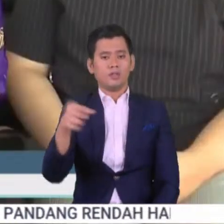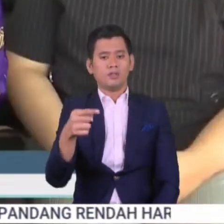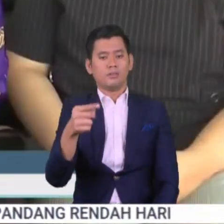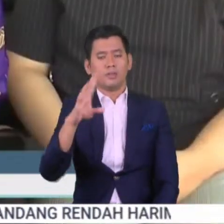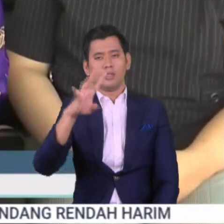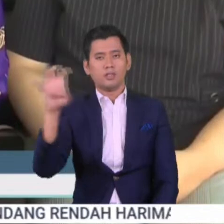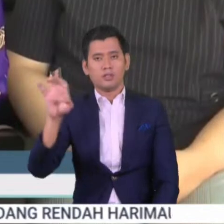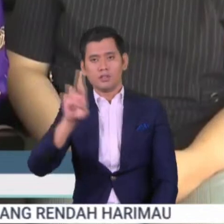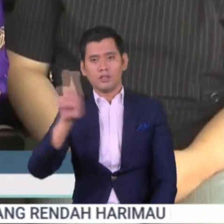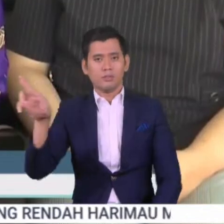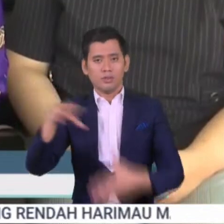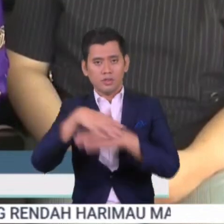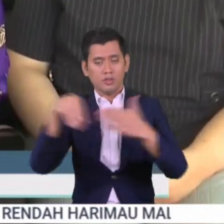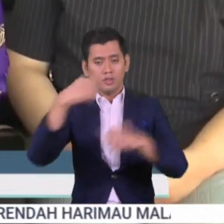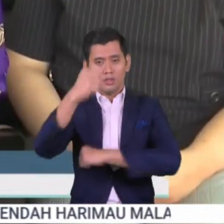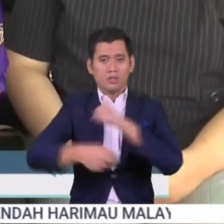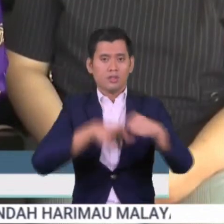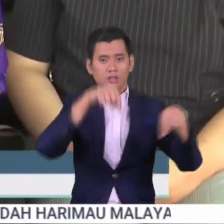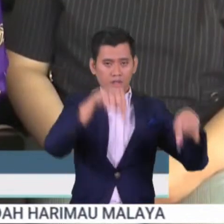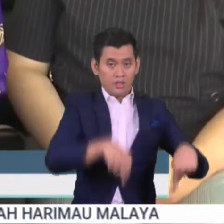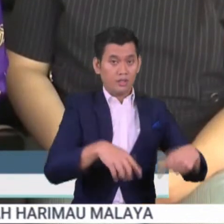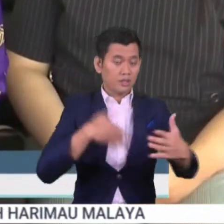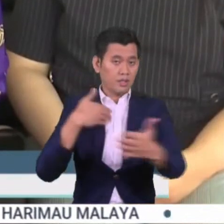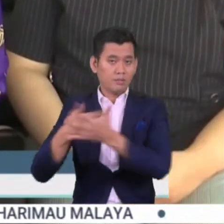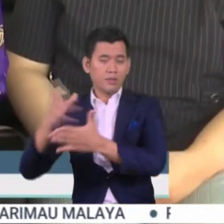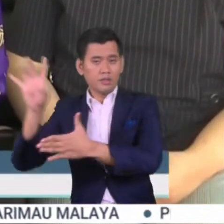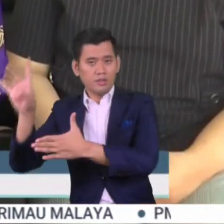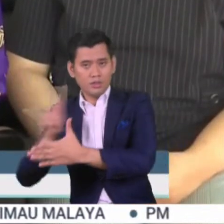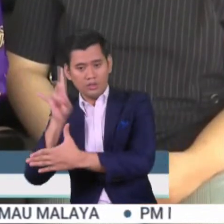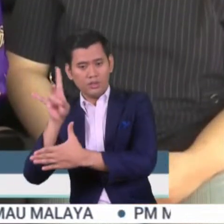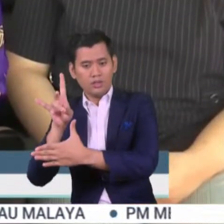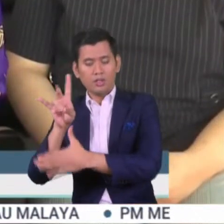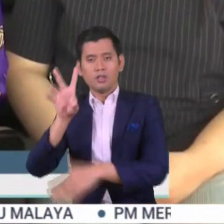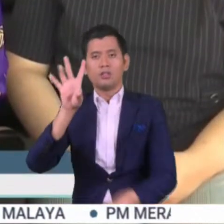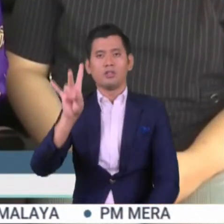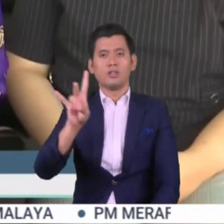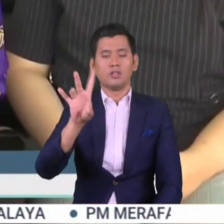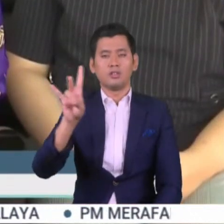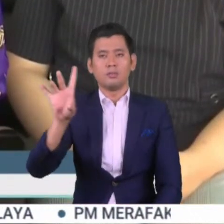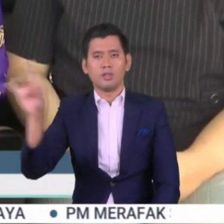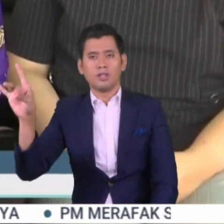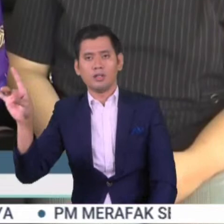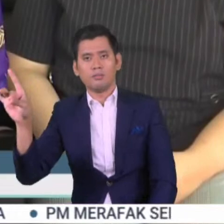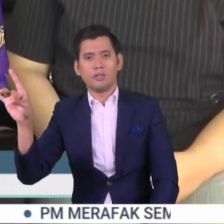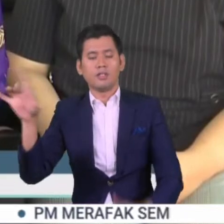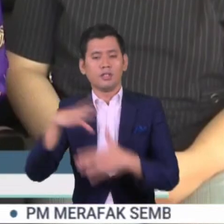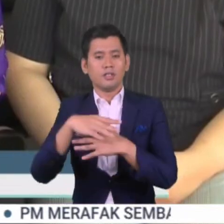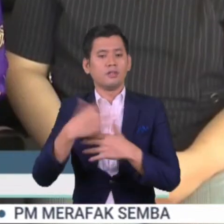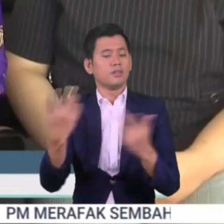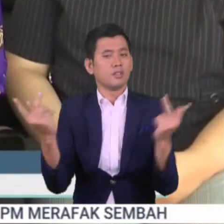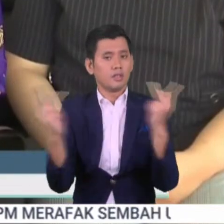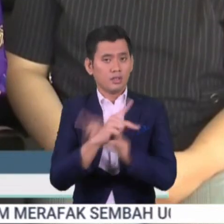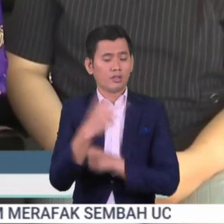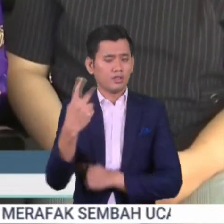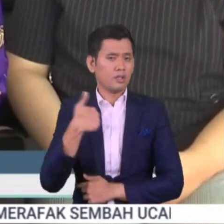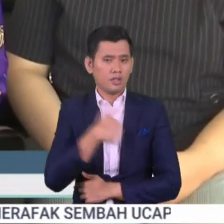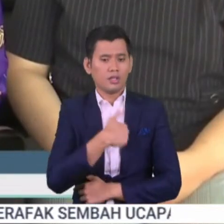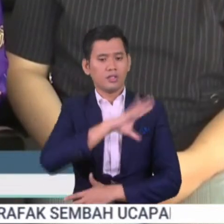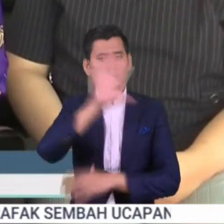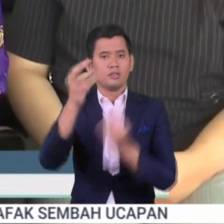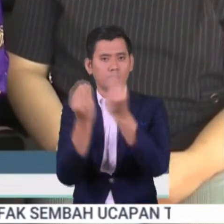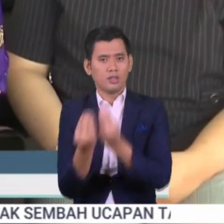RM104,470 lah. Dan tahun ini sehingga Jun, kompaun dikeluarkan 1,778. Sekiranya kita kali dua, mungkin